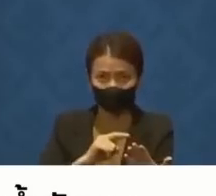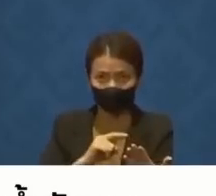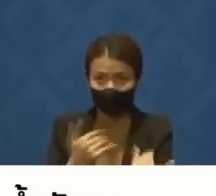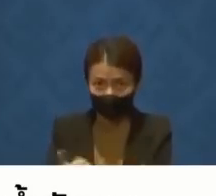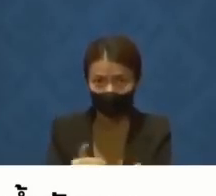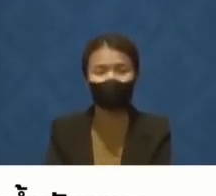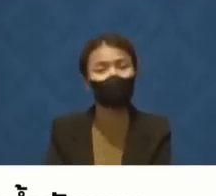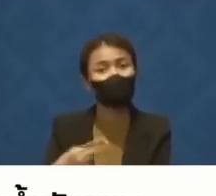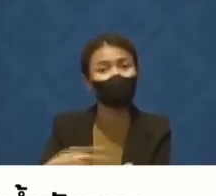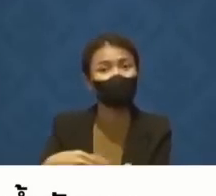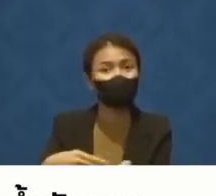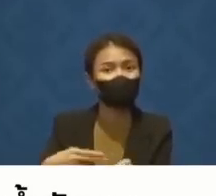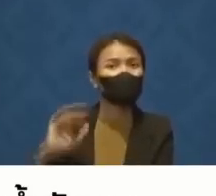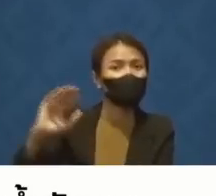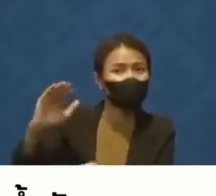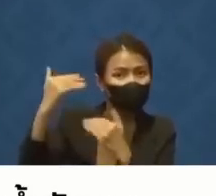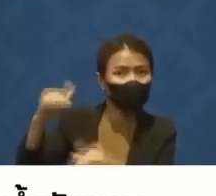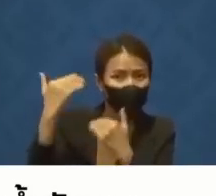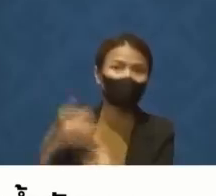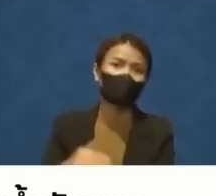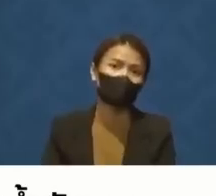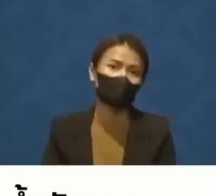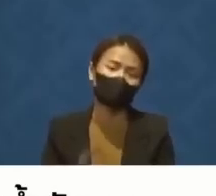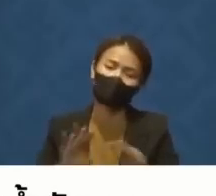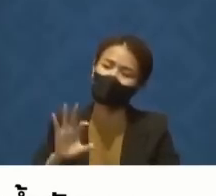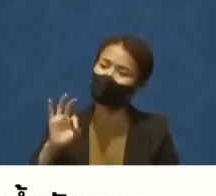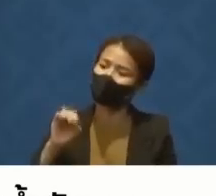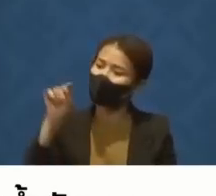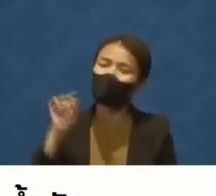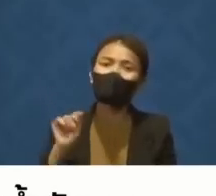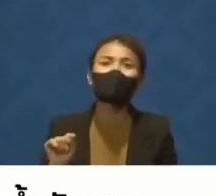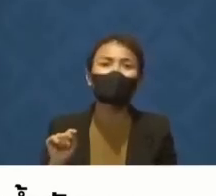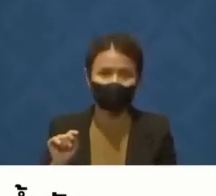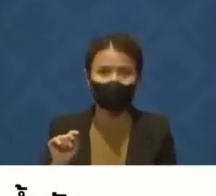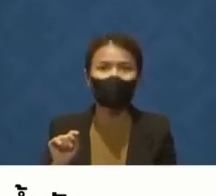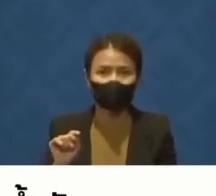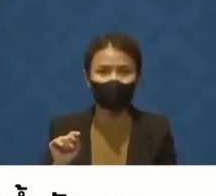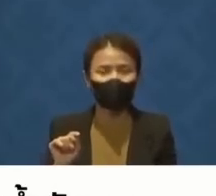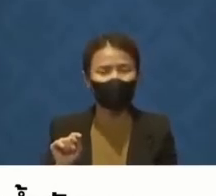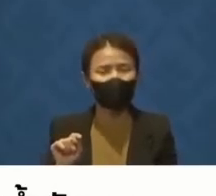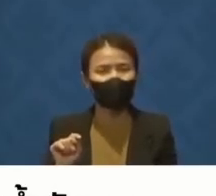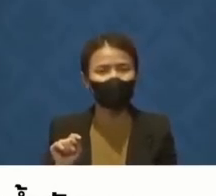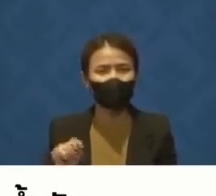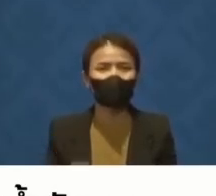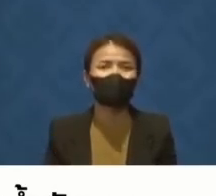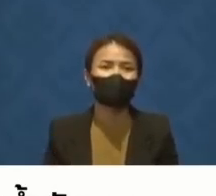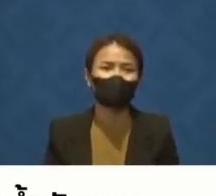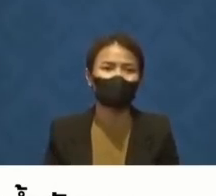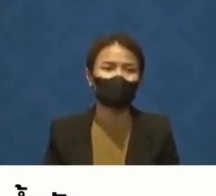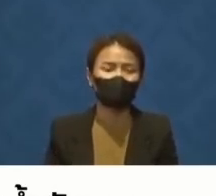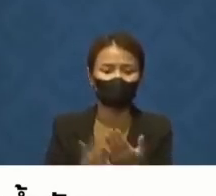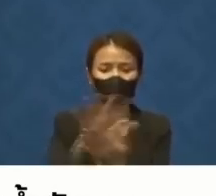พลังงานหรือโดยเฉพาะน้ำมันเนี่ยสูงเกือบ 90% เป็นปัจจัยสำคัญจริงๆนะครับสิ่ง